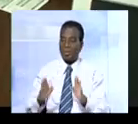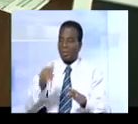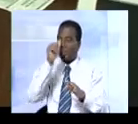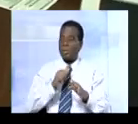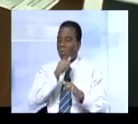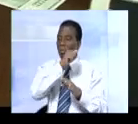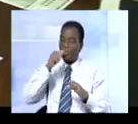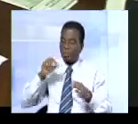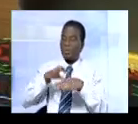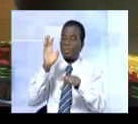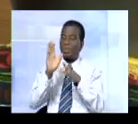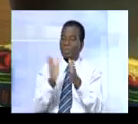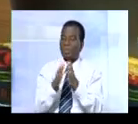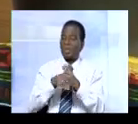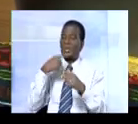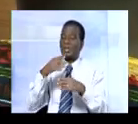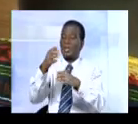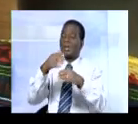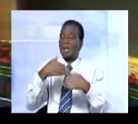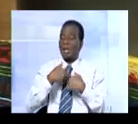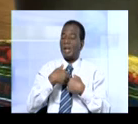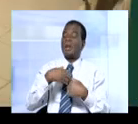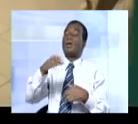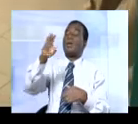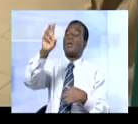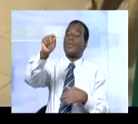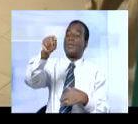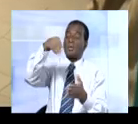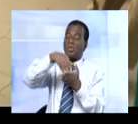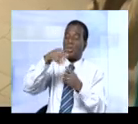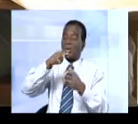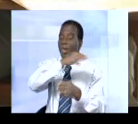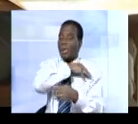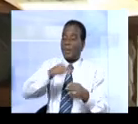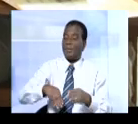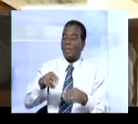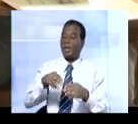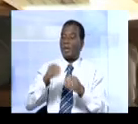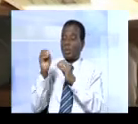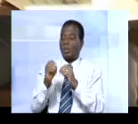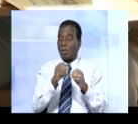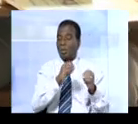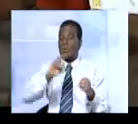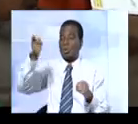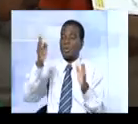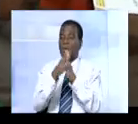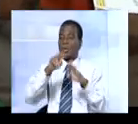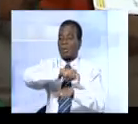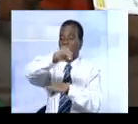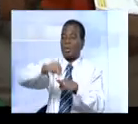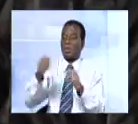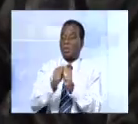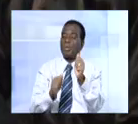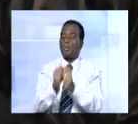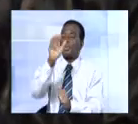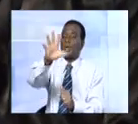qui revendique plus de 20 000 membres, s'attelle à trouver des solutions durables en organisant ses premières assises nationales avec plus